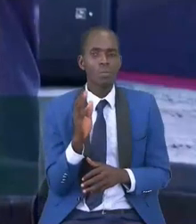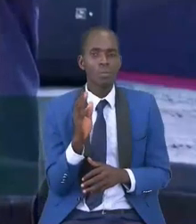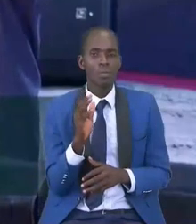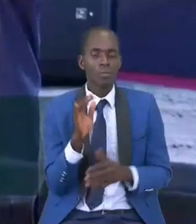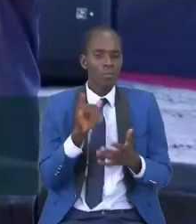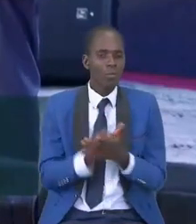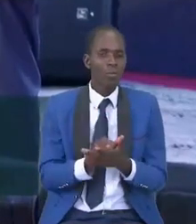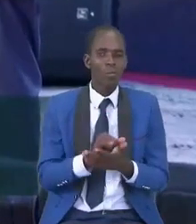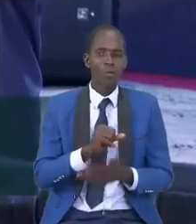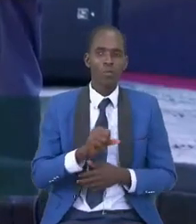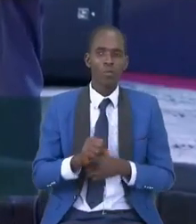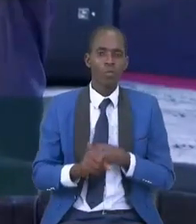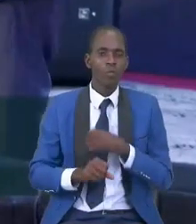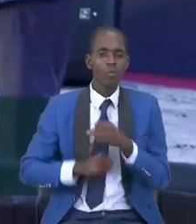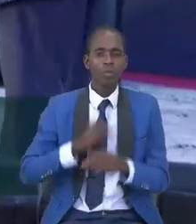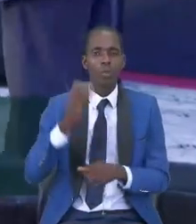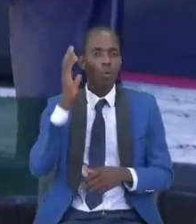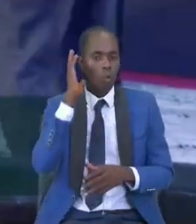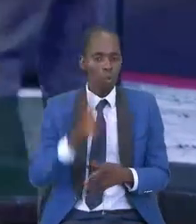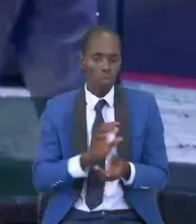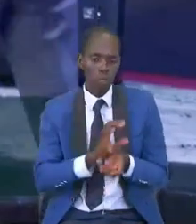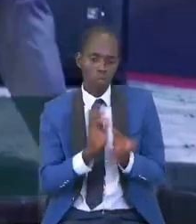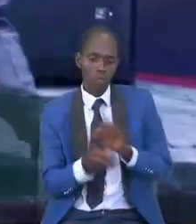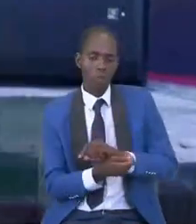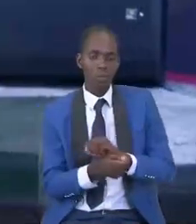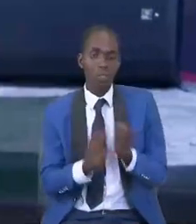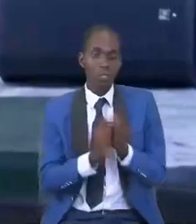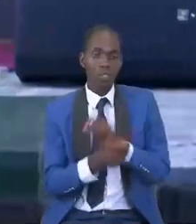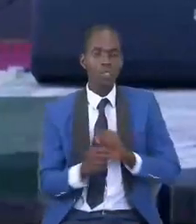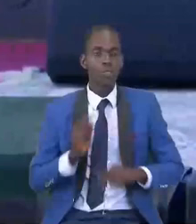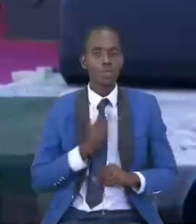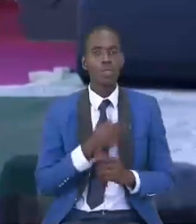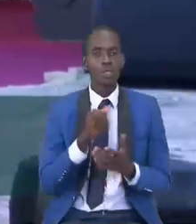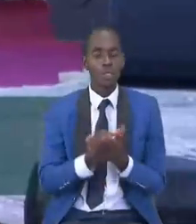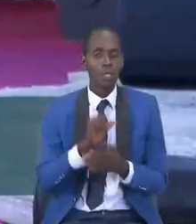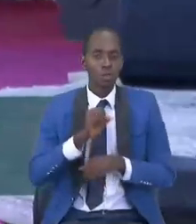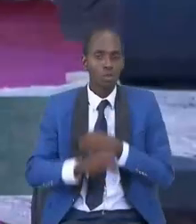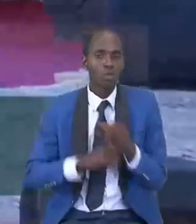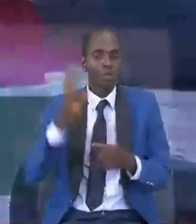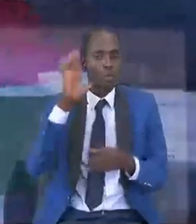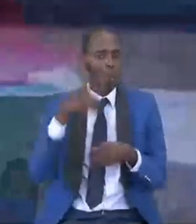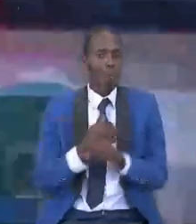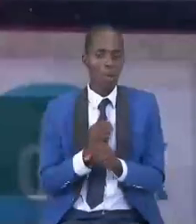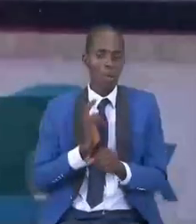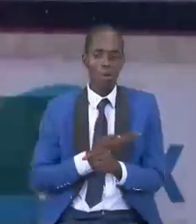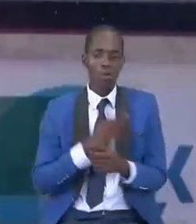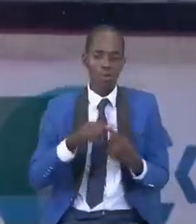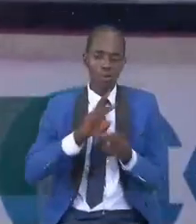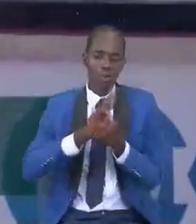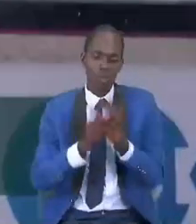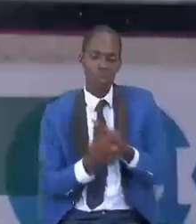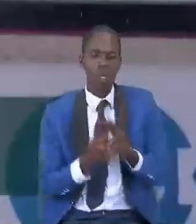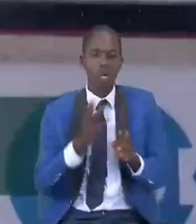cette souffrance nous convainc, que cette souffrance nous amène à nous repentir, que cette souffrance nous amène à faire marche